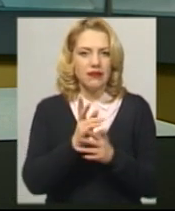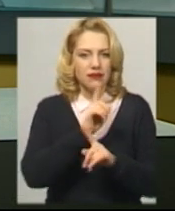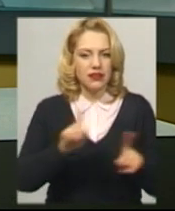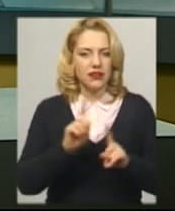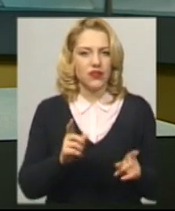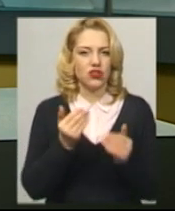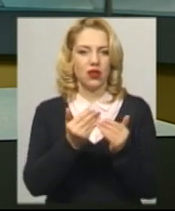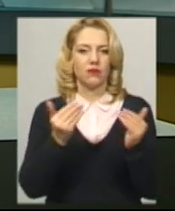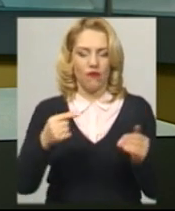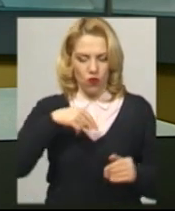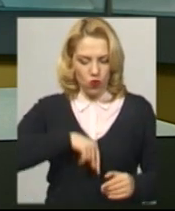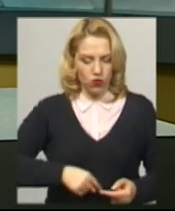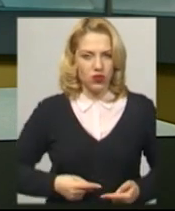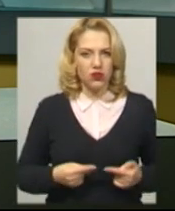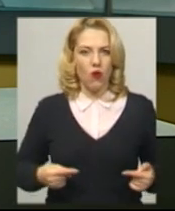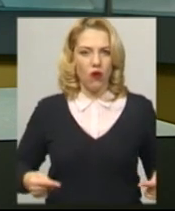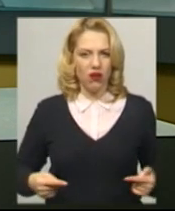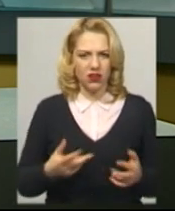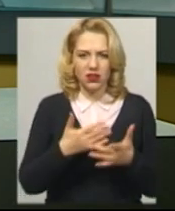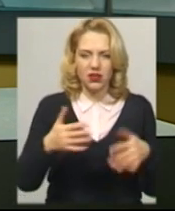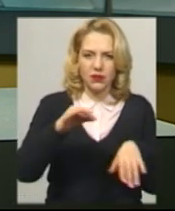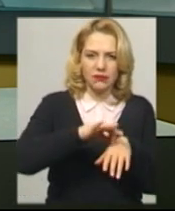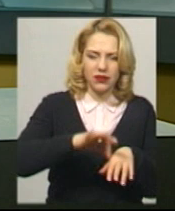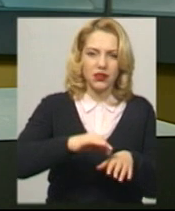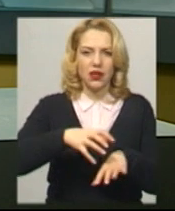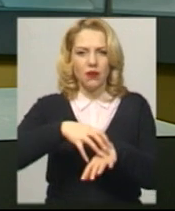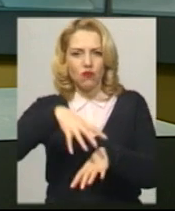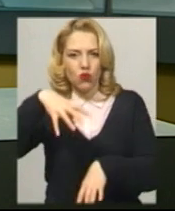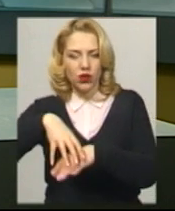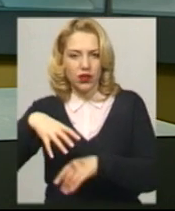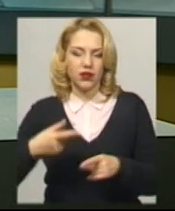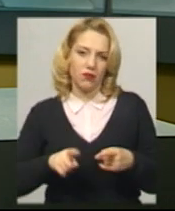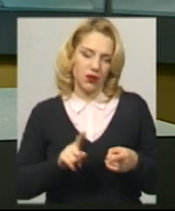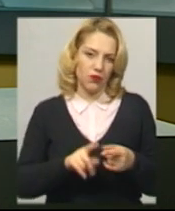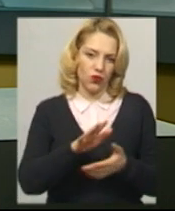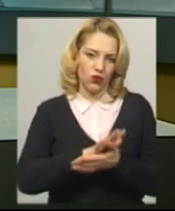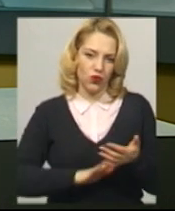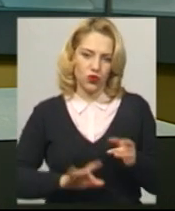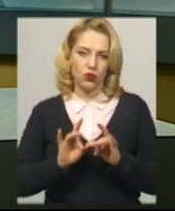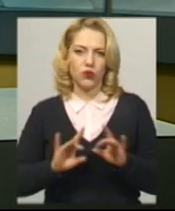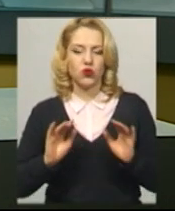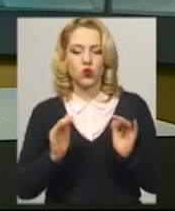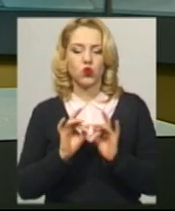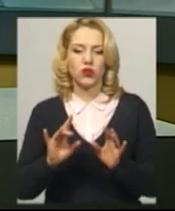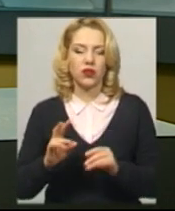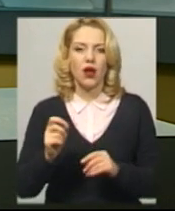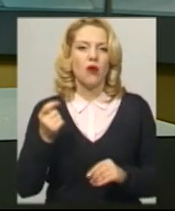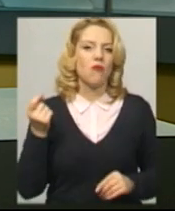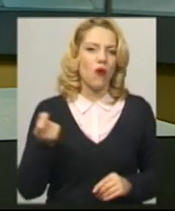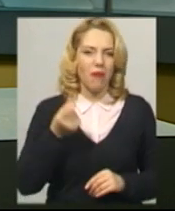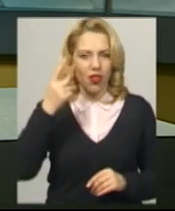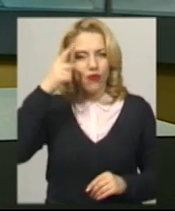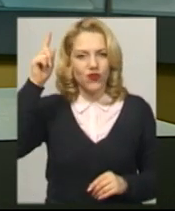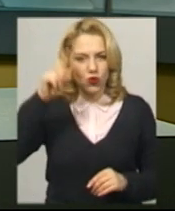– внутрішні органи людини з різноманітними вадами і пухлинами. Ми продовжуємо цикл сюжетів про маловідомі музейні колекції